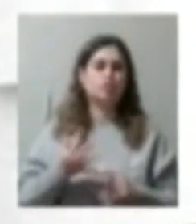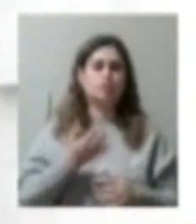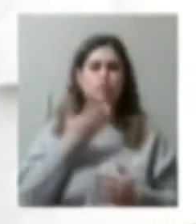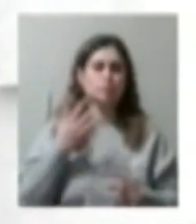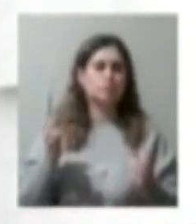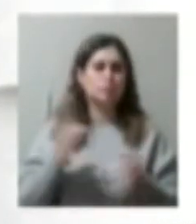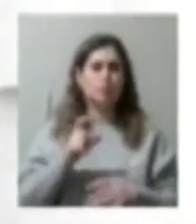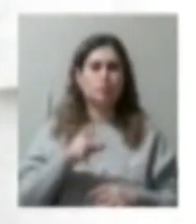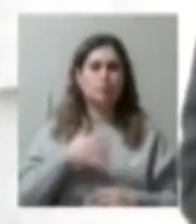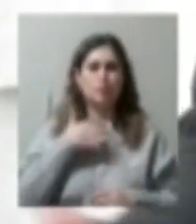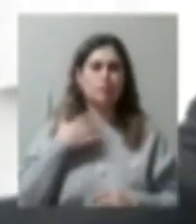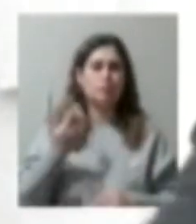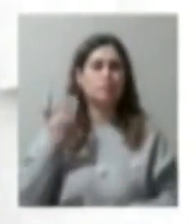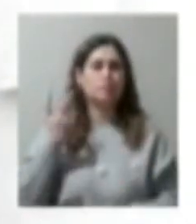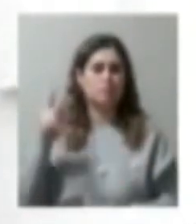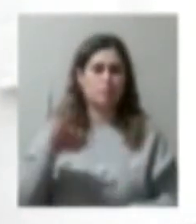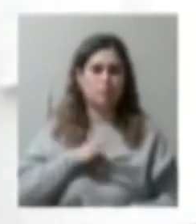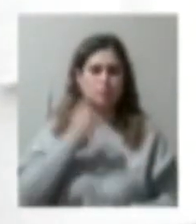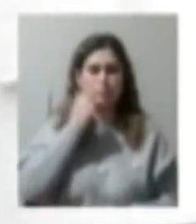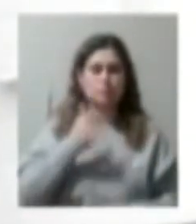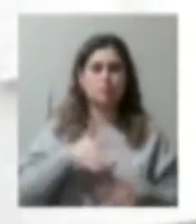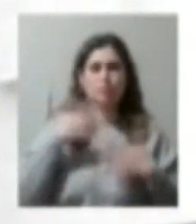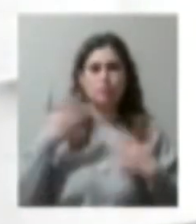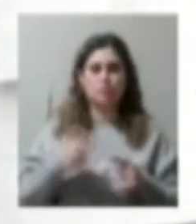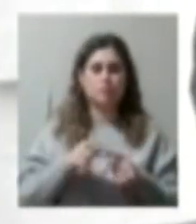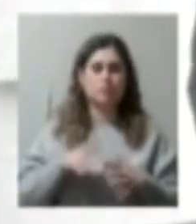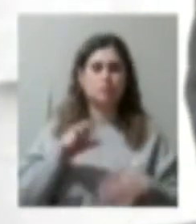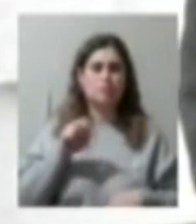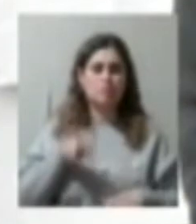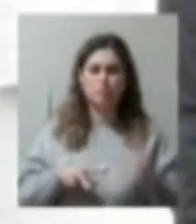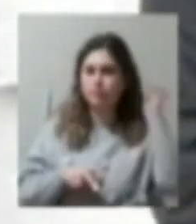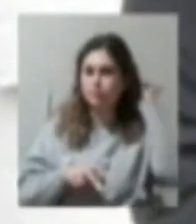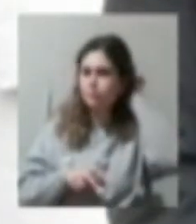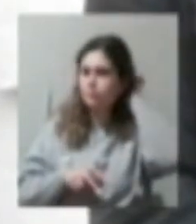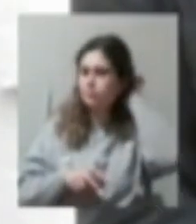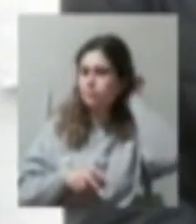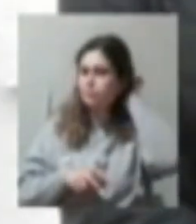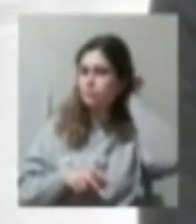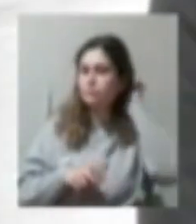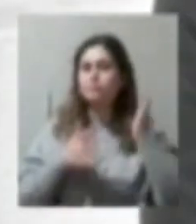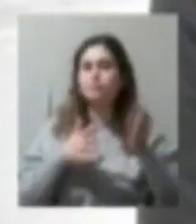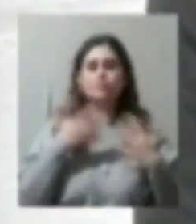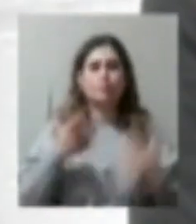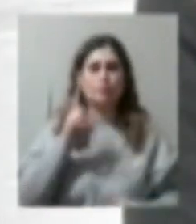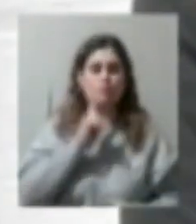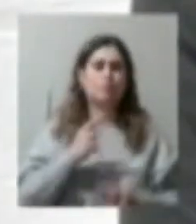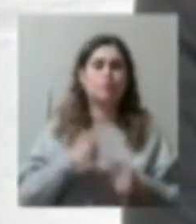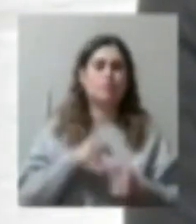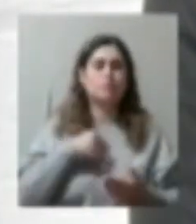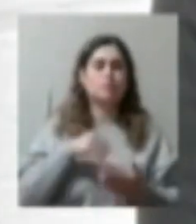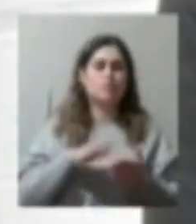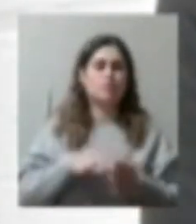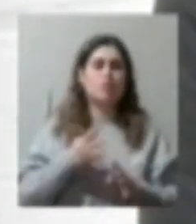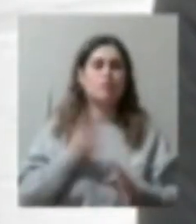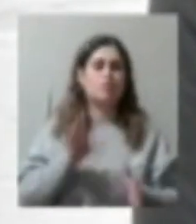скученості людей, як було там. Широкий такий просторий зал. Ну, більш комфортно. Ми записалися в електронну